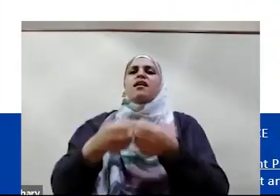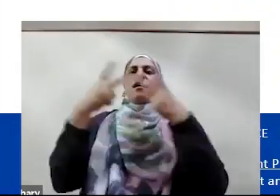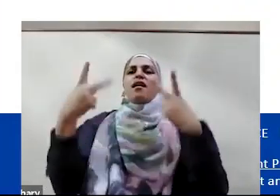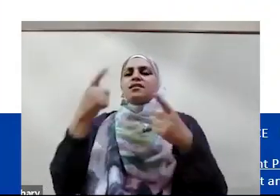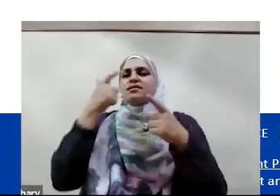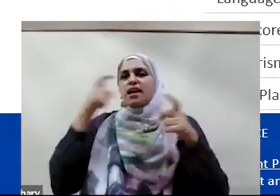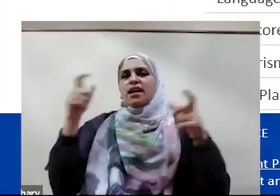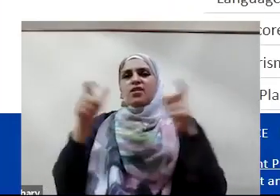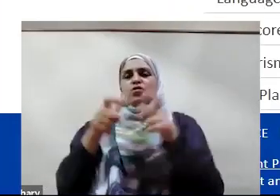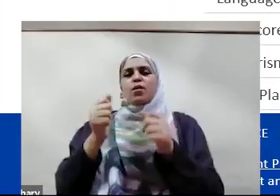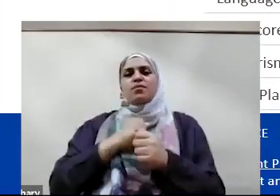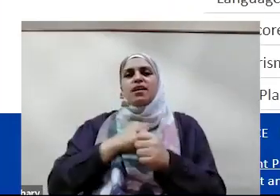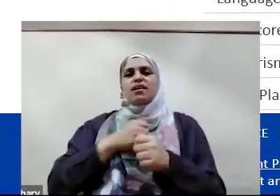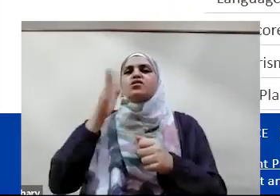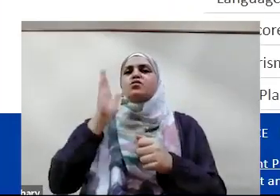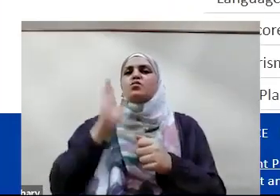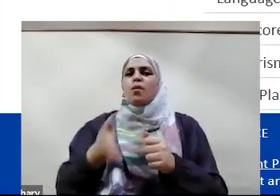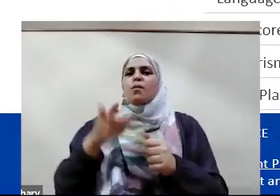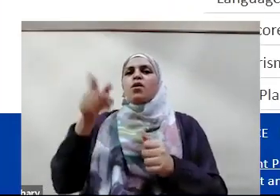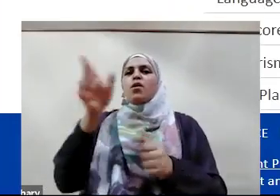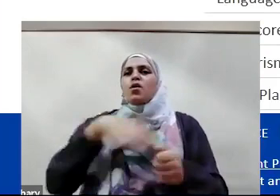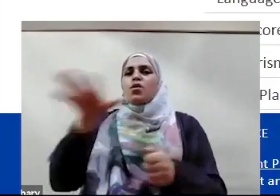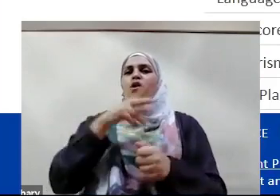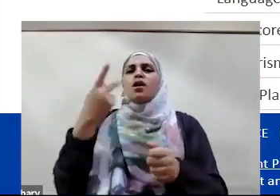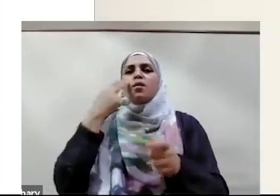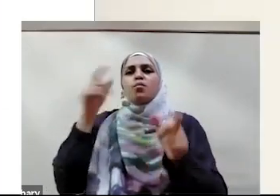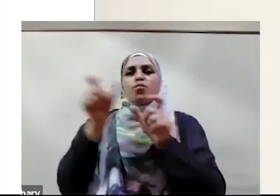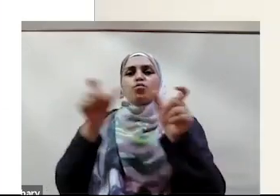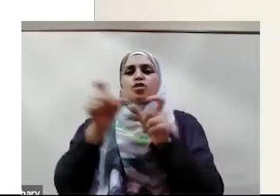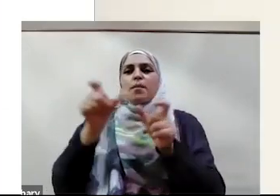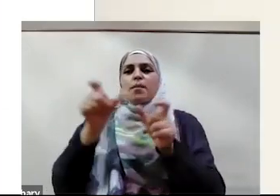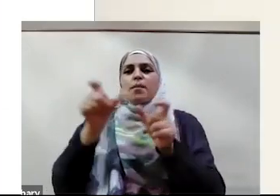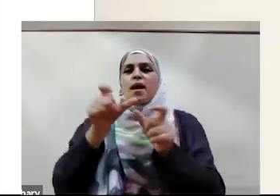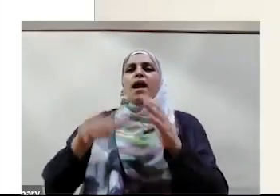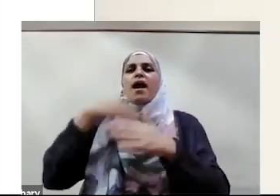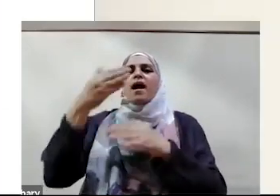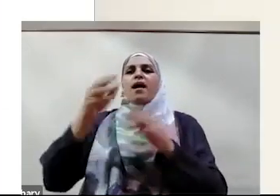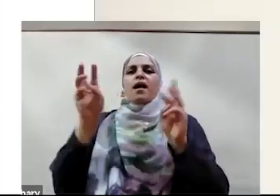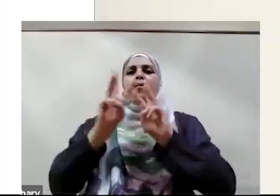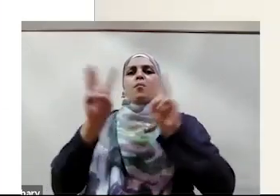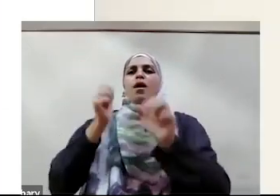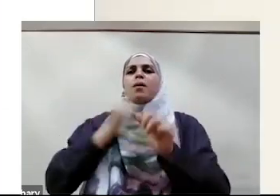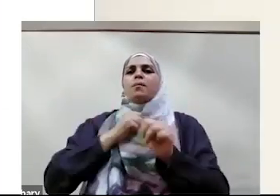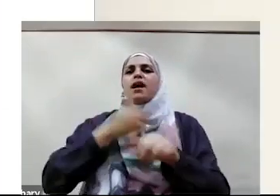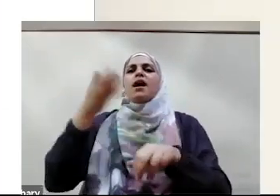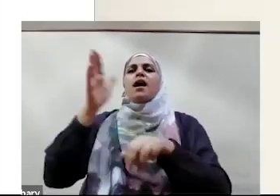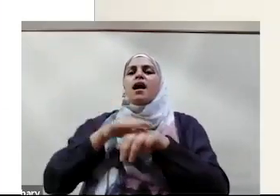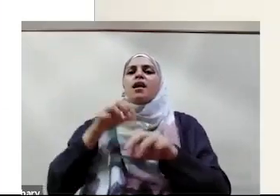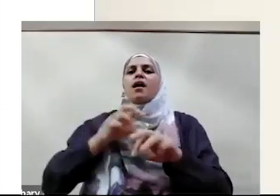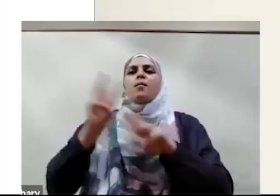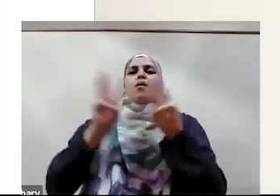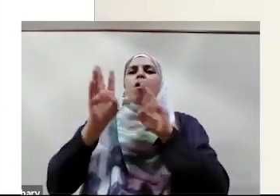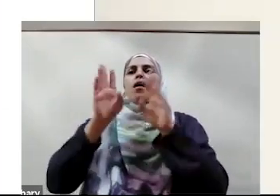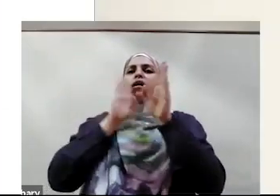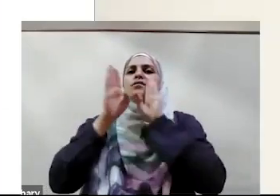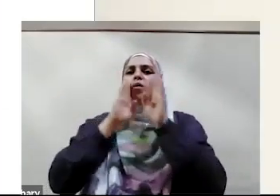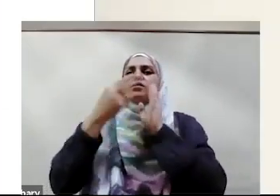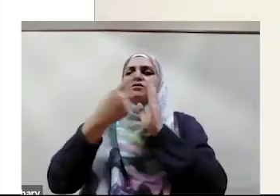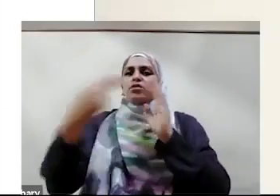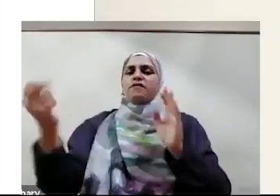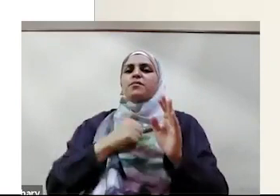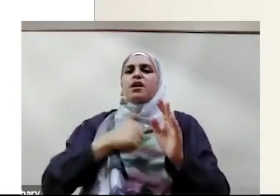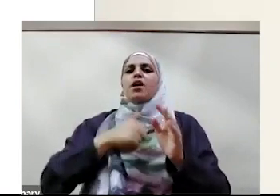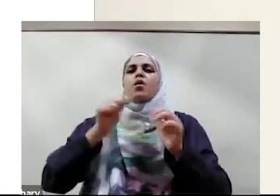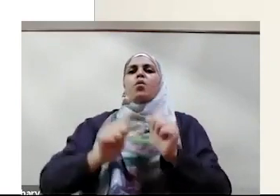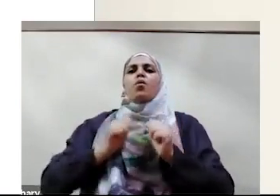بتاعتنا، تقدروا انكم تتابعونا على الموقع بتاعنا وعلى مواقع التواصل الاجتماعي بتاعتنا، وتحضروا